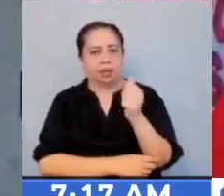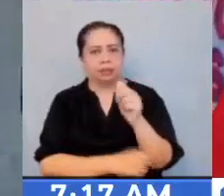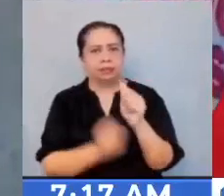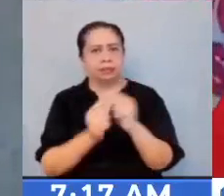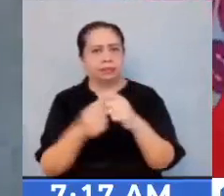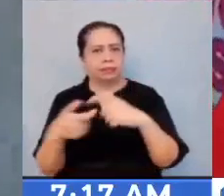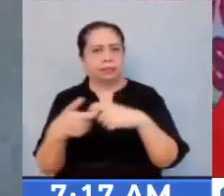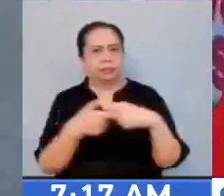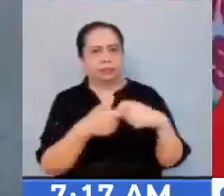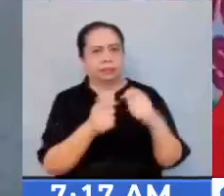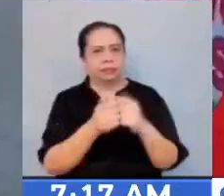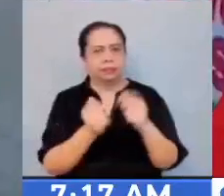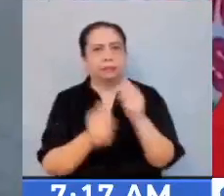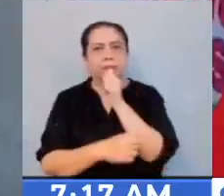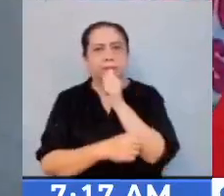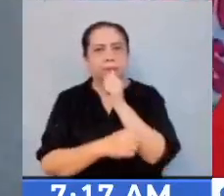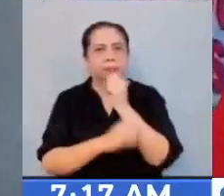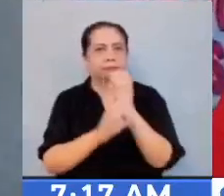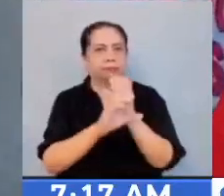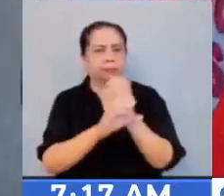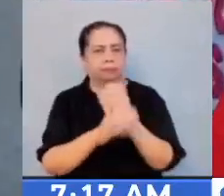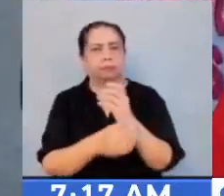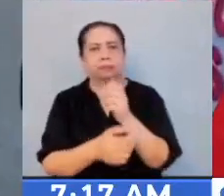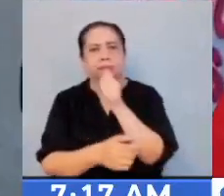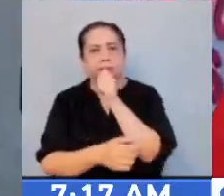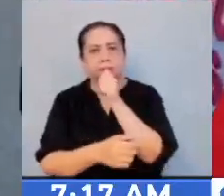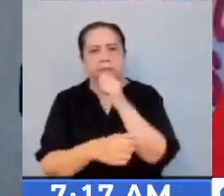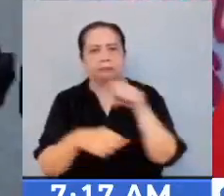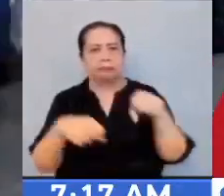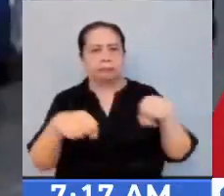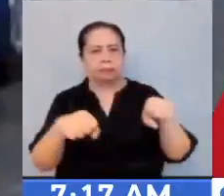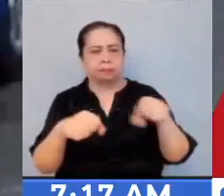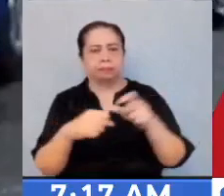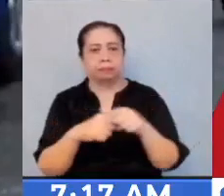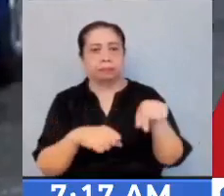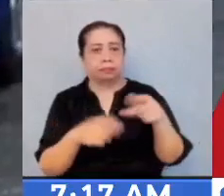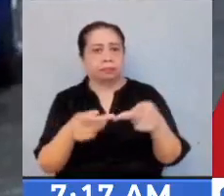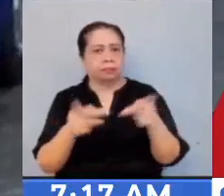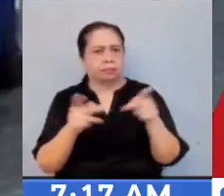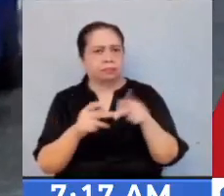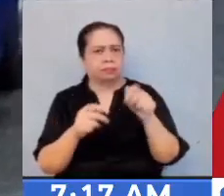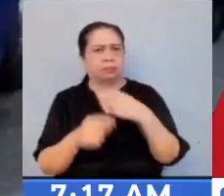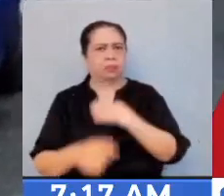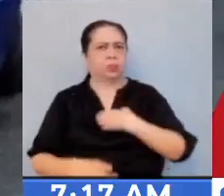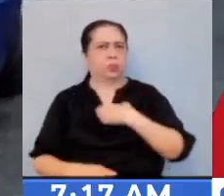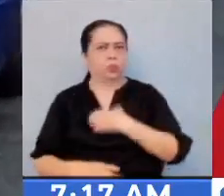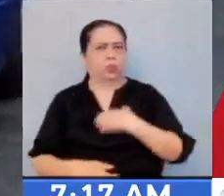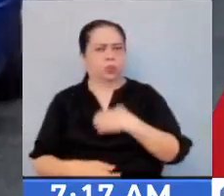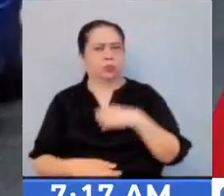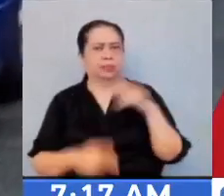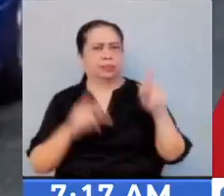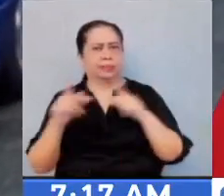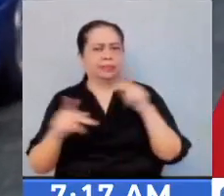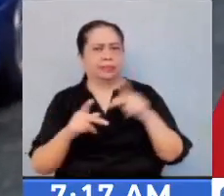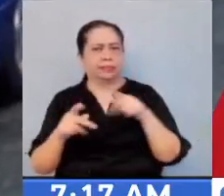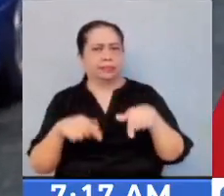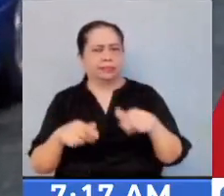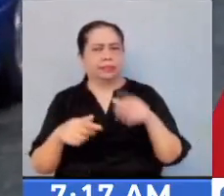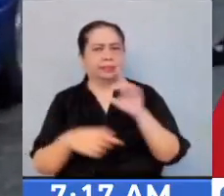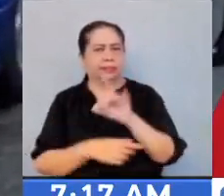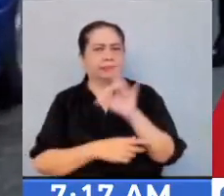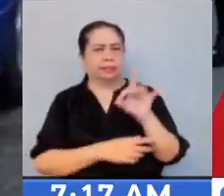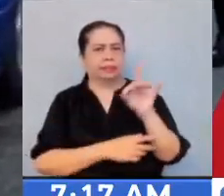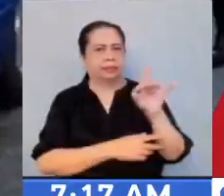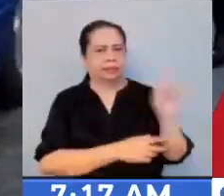pribadong sasakyan at mga tricycle. Ang lugar na ito ay sinasabing inireklamo sa Citizens Complaint Center 8888 dahil sa